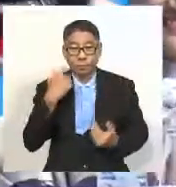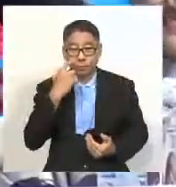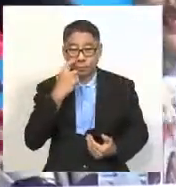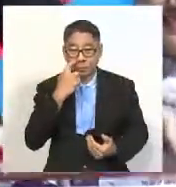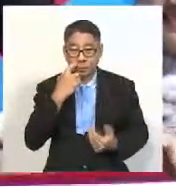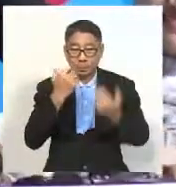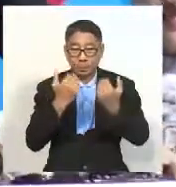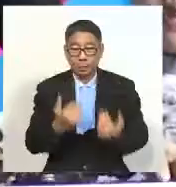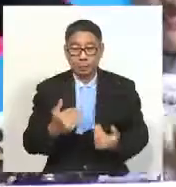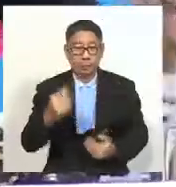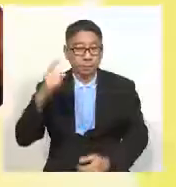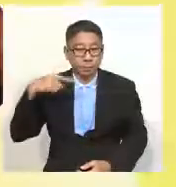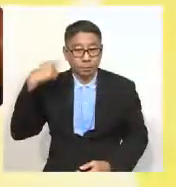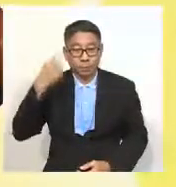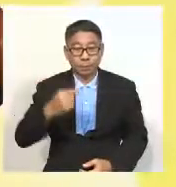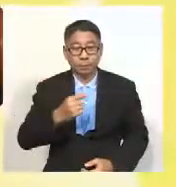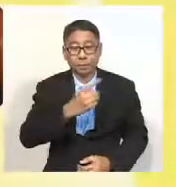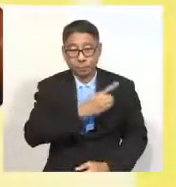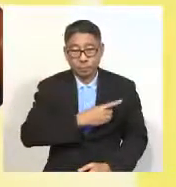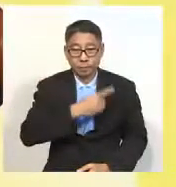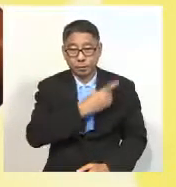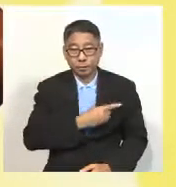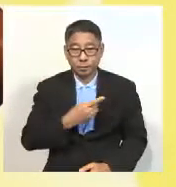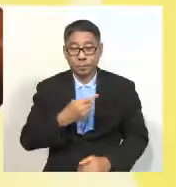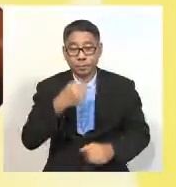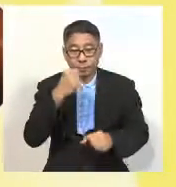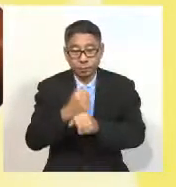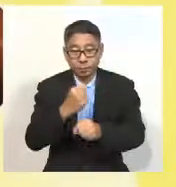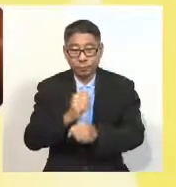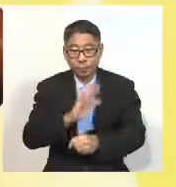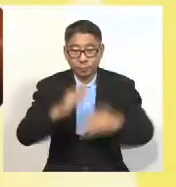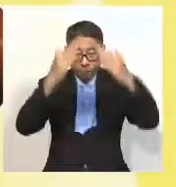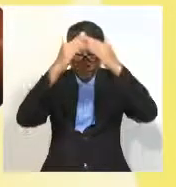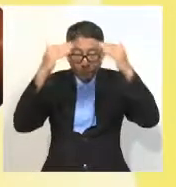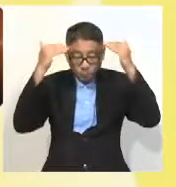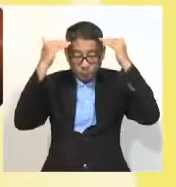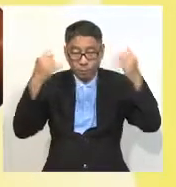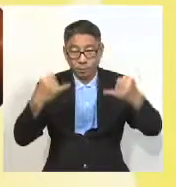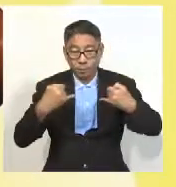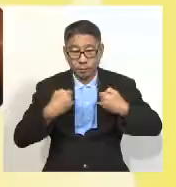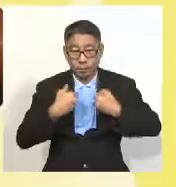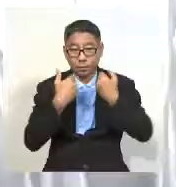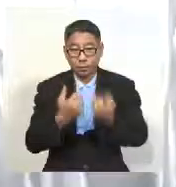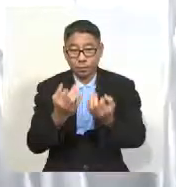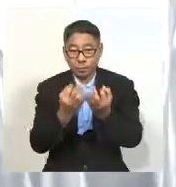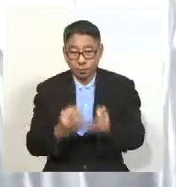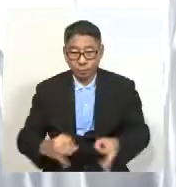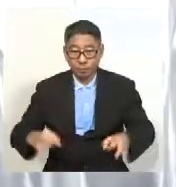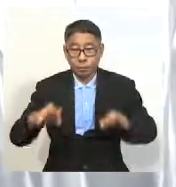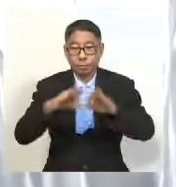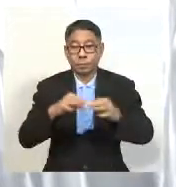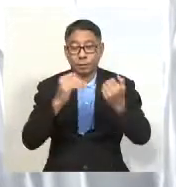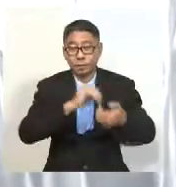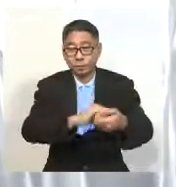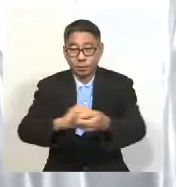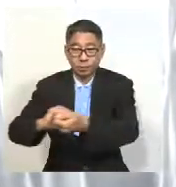ค่ะขณะที่นางเหวียนได้ยินดีกับภารกิจที่เวียดนามจะได้เป็นเจ้าภาพซึ่งถือเป็นภารกิจที่ยิ่งใหญ่ที่จะ